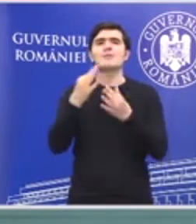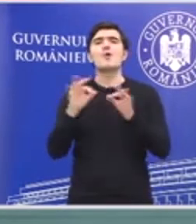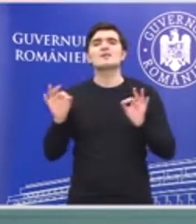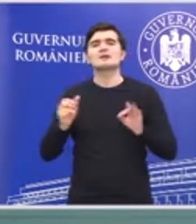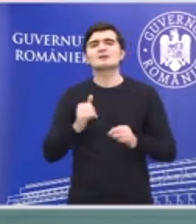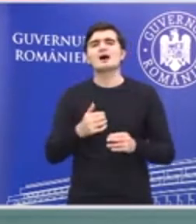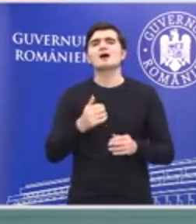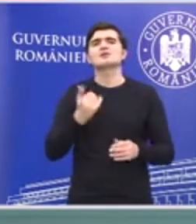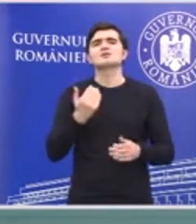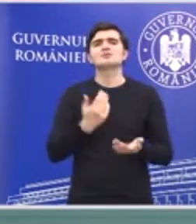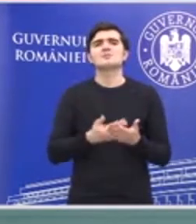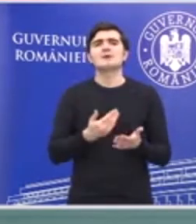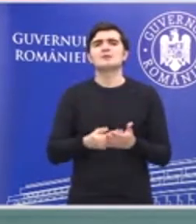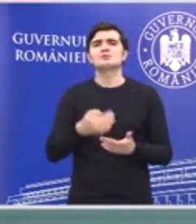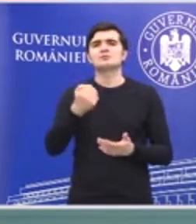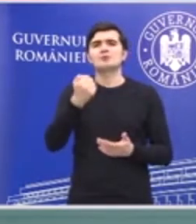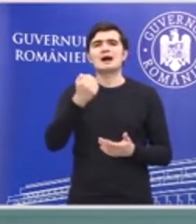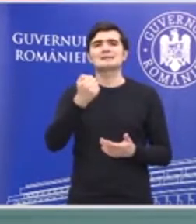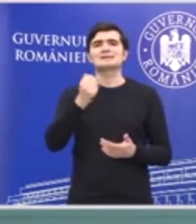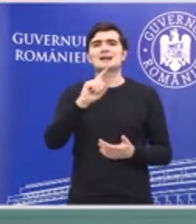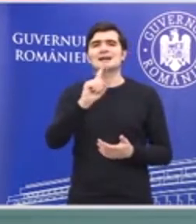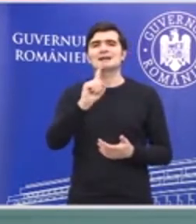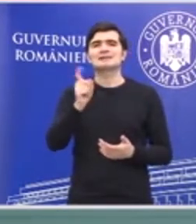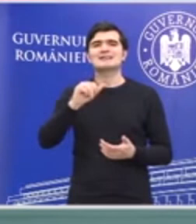de la Moderna și